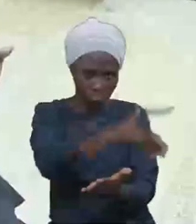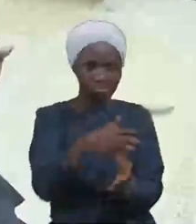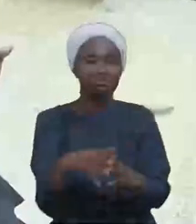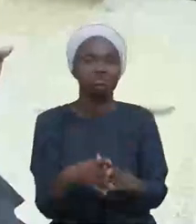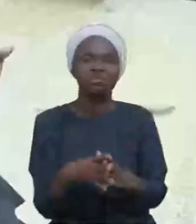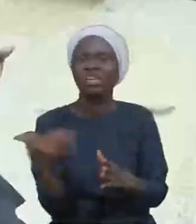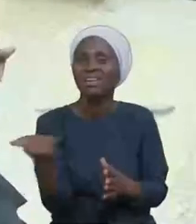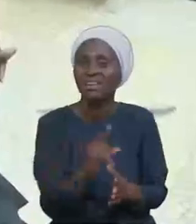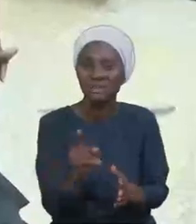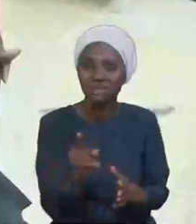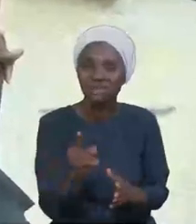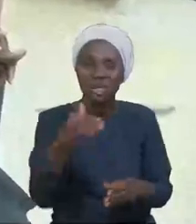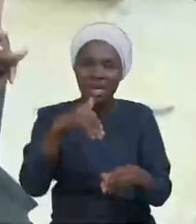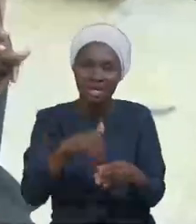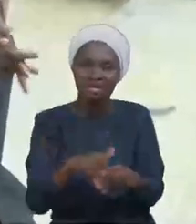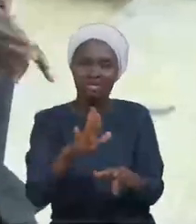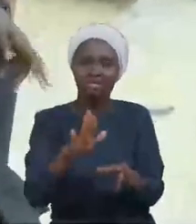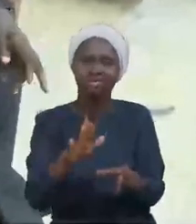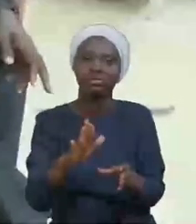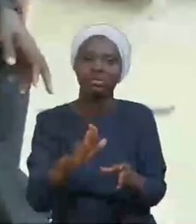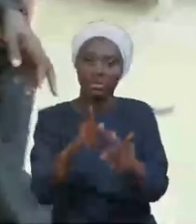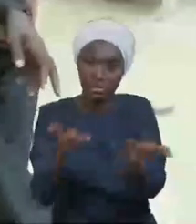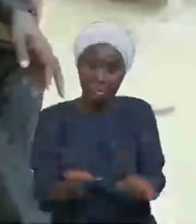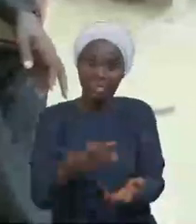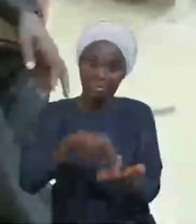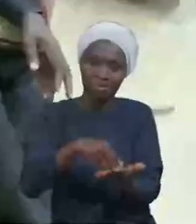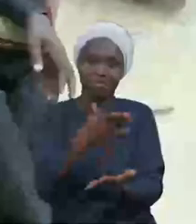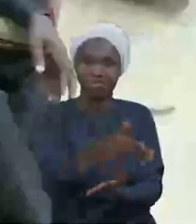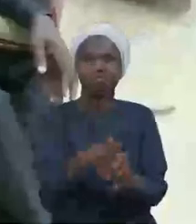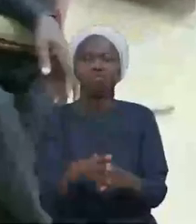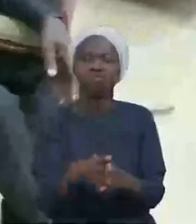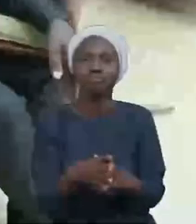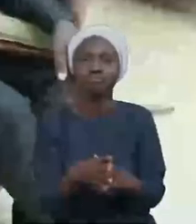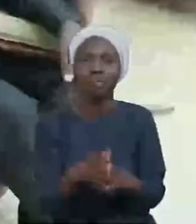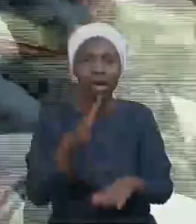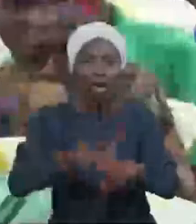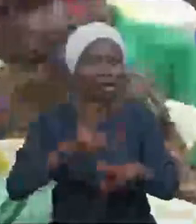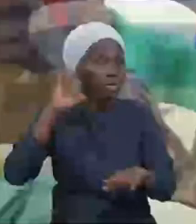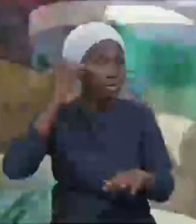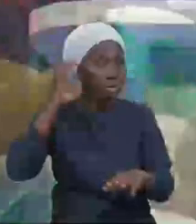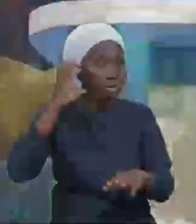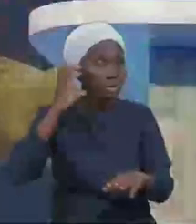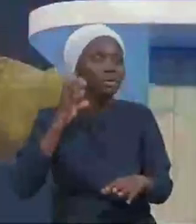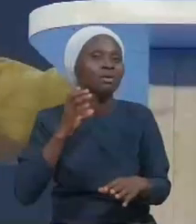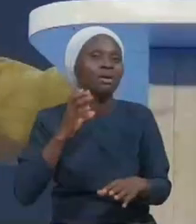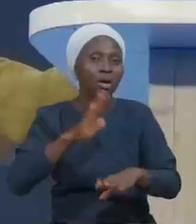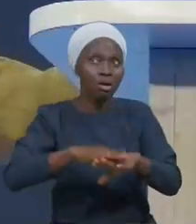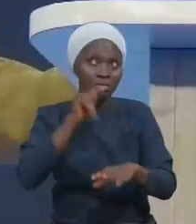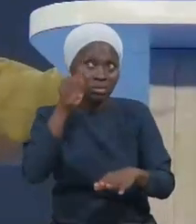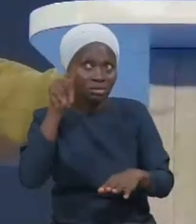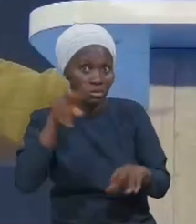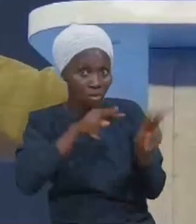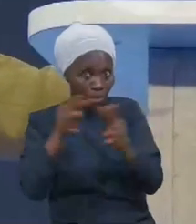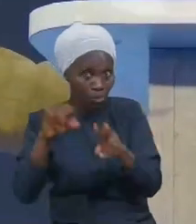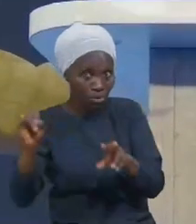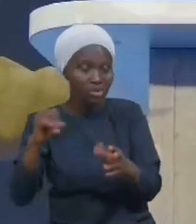n'importe où, là où tu es, à la radio, lève-toi là-bas, à la télévision, tu écoutes le